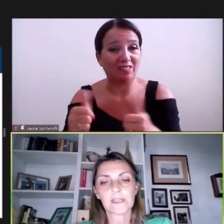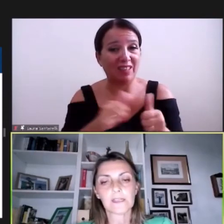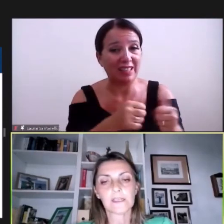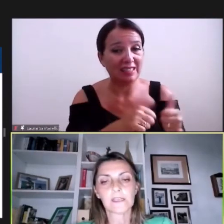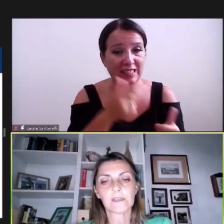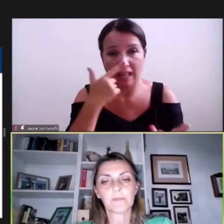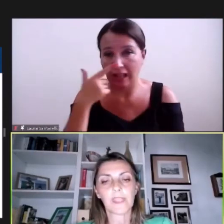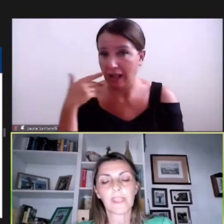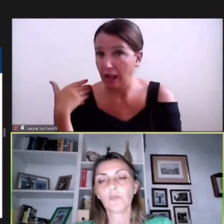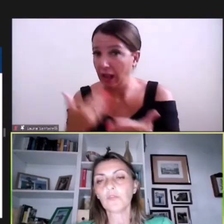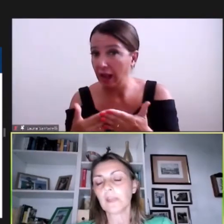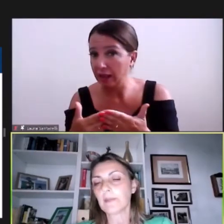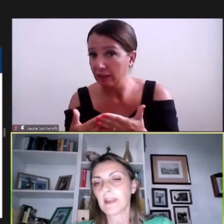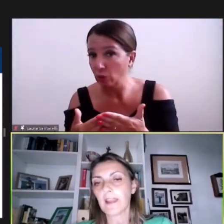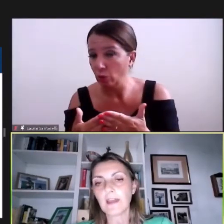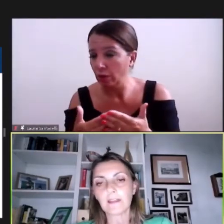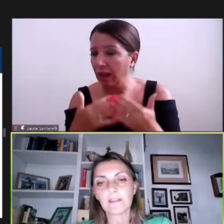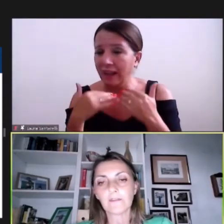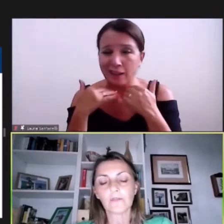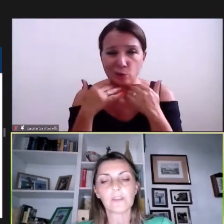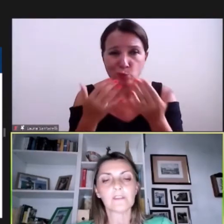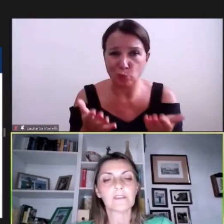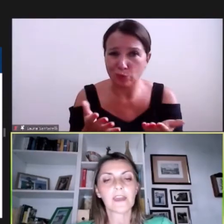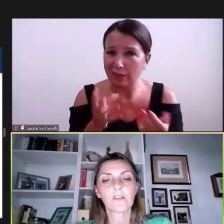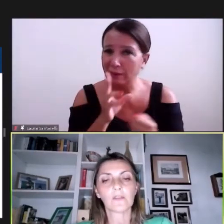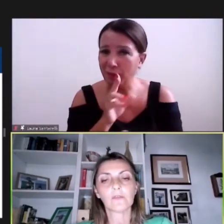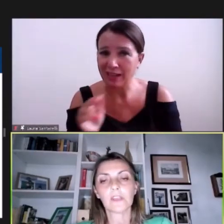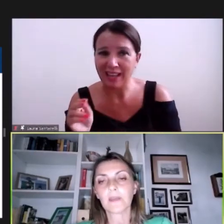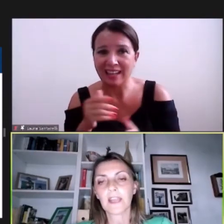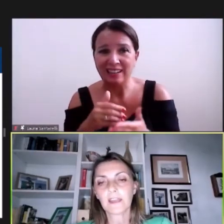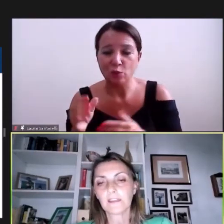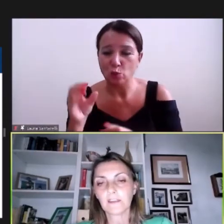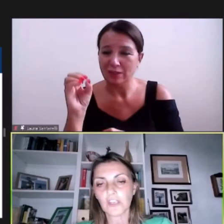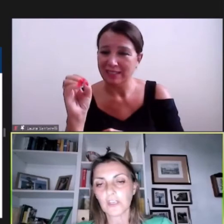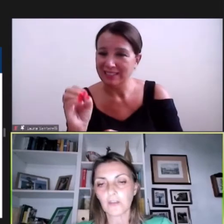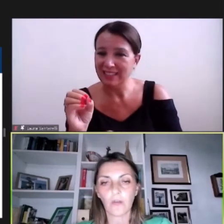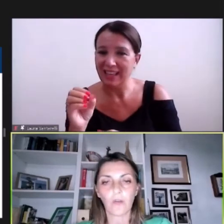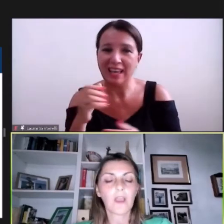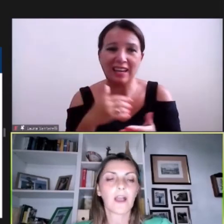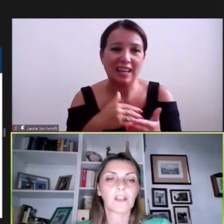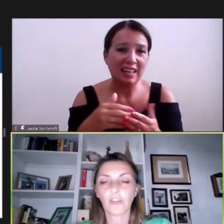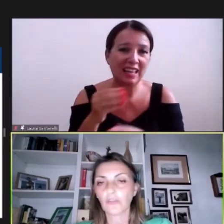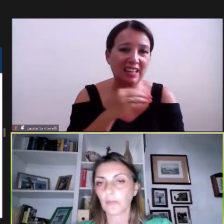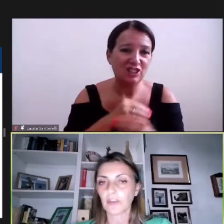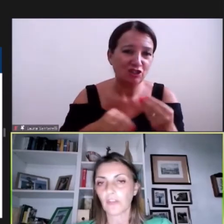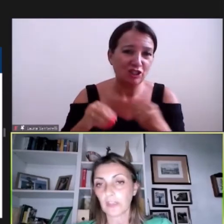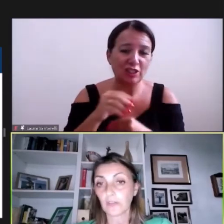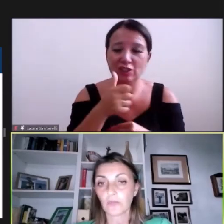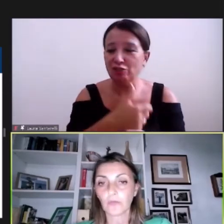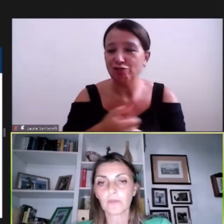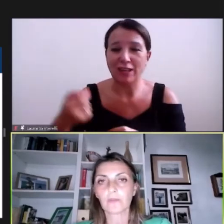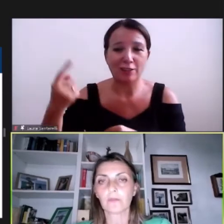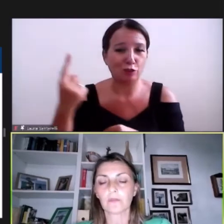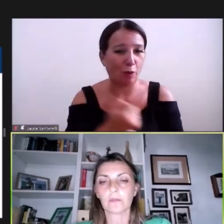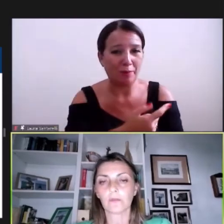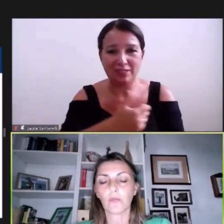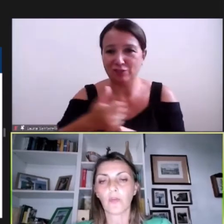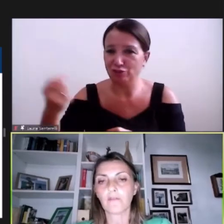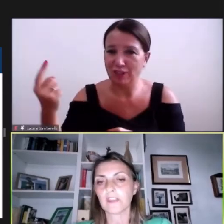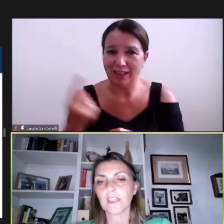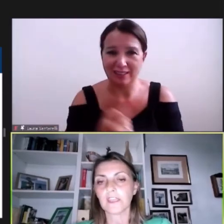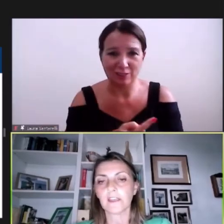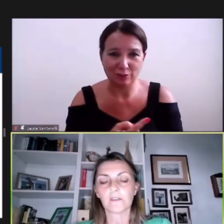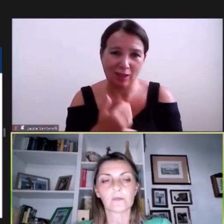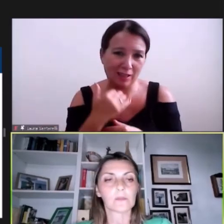adeguata, è inutile parlare di rifiuti zero, è inutile parlare di riciclo al 100%, questo non